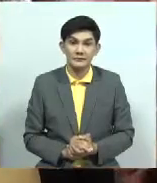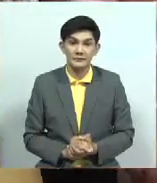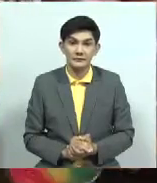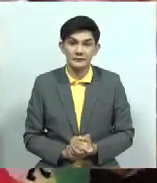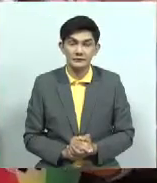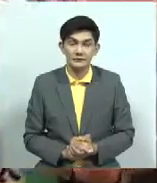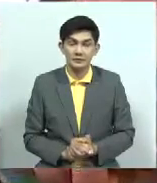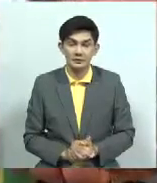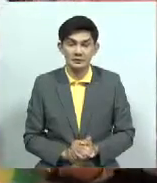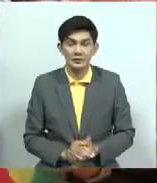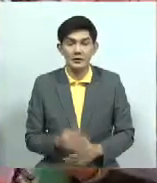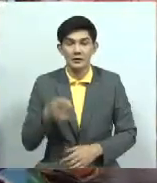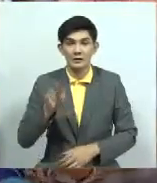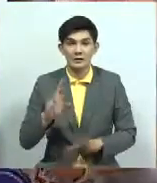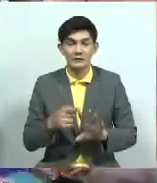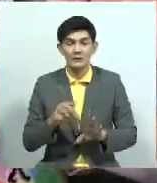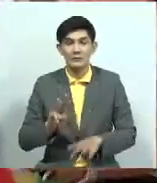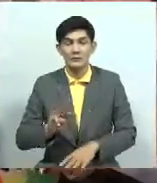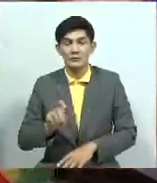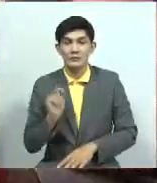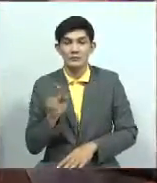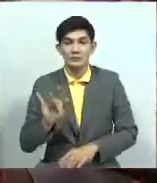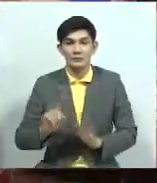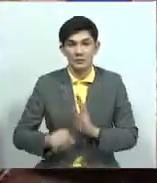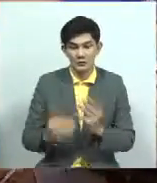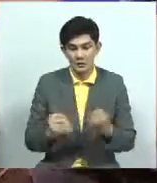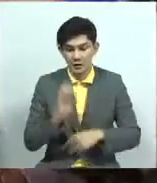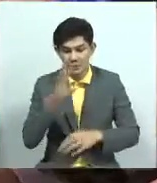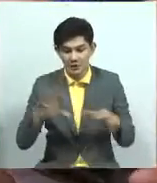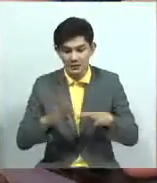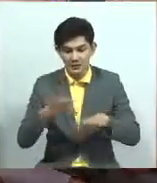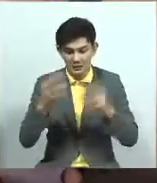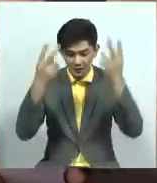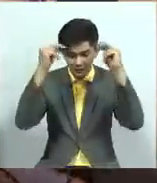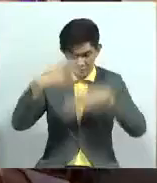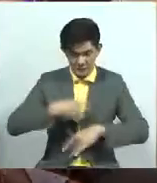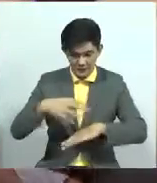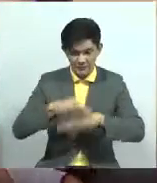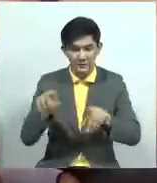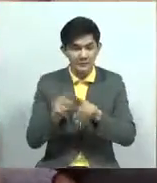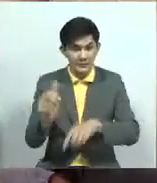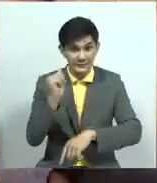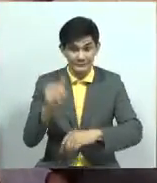ั่นก็เป็นเสียงของพลเอกประวิตรนะครับที่ยังแบ่งรับแบ่งสู้นะครับที่ในเรื่องของนายกรัฐมนตรีต้องการให้กลับมาดำรงตำ